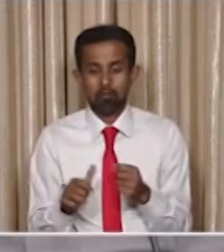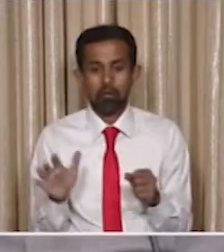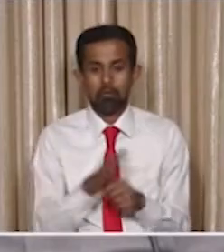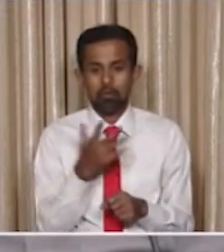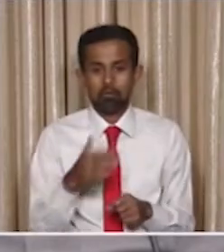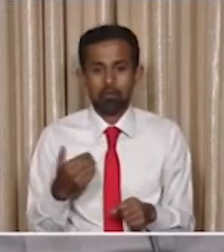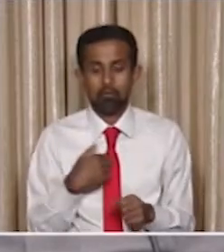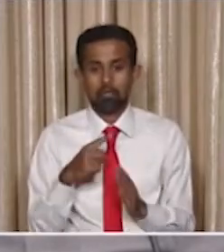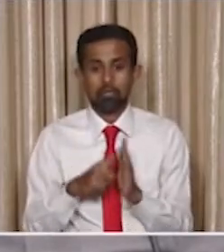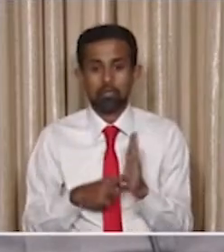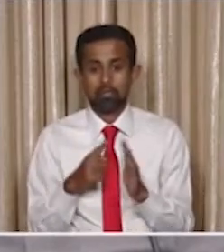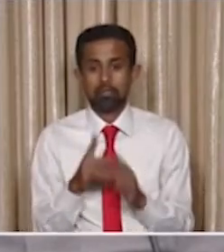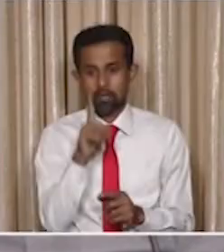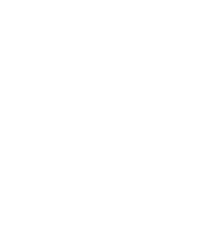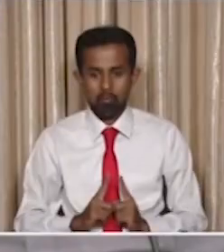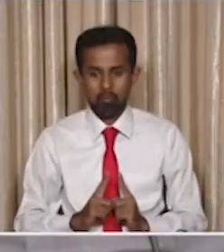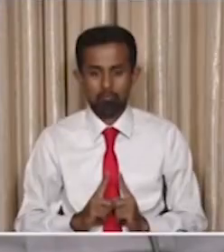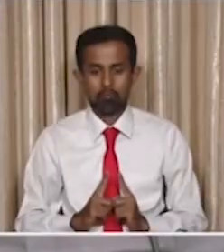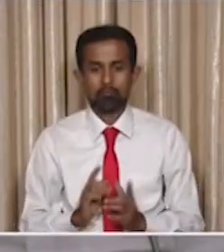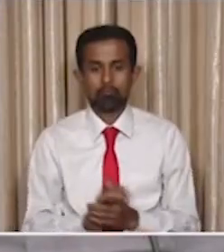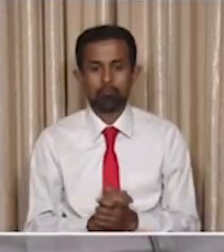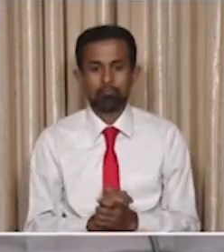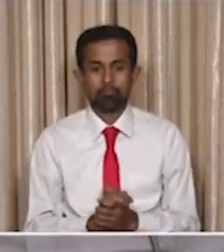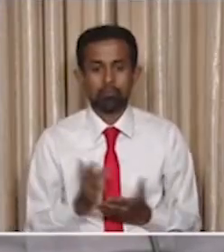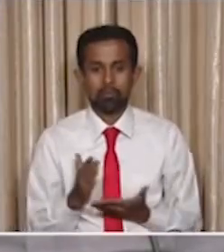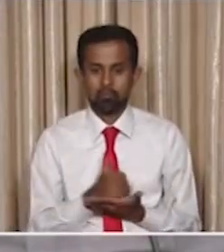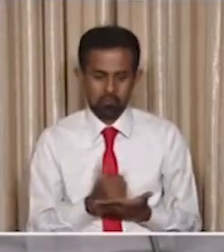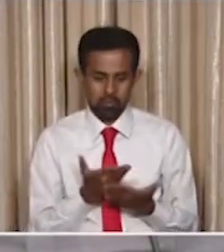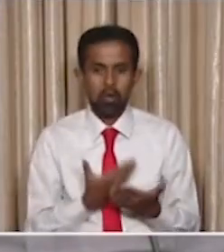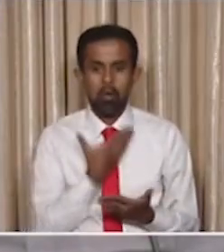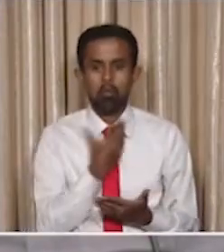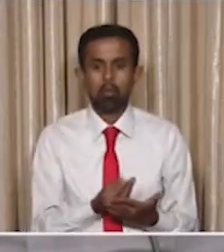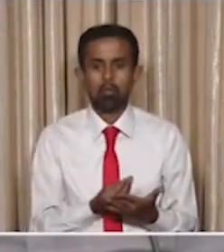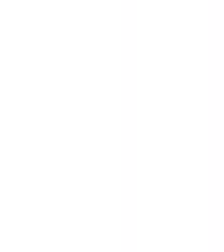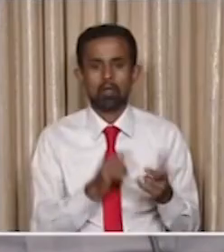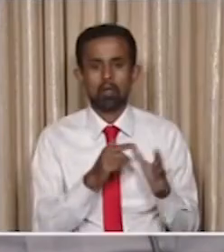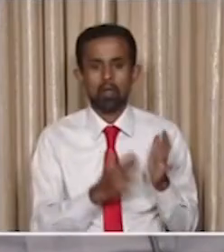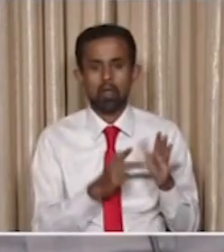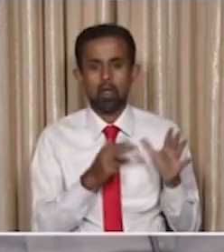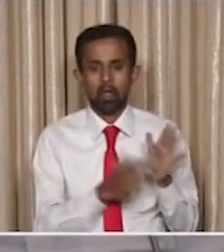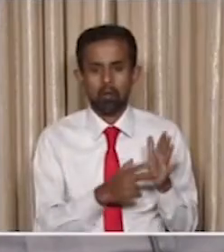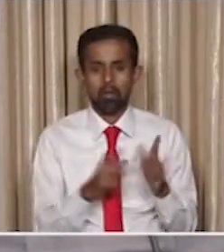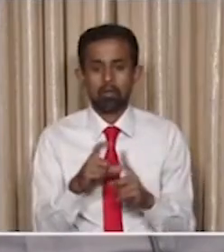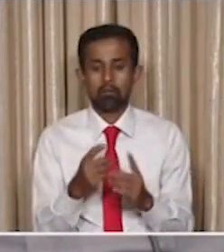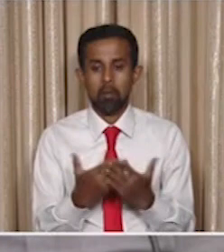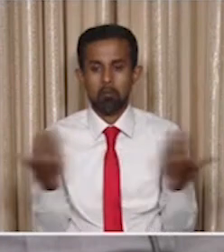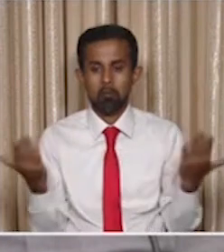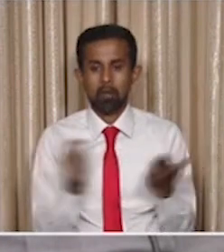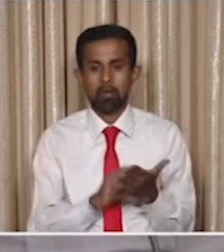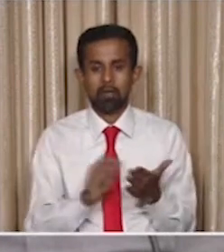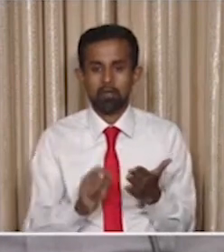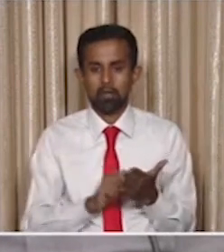තමයි අපි ජිනීවා වලදී එක දවසක් අපි දෙන්න හම්බුනේ. එතකොට මේක සම්පූර්ණ පට්ටපල් බොරුවක්. මේ සමන්ගමගේ කියන දිවයින පත්තර ලියන